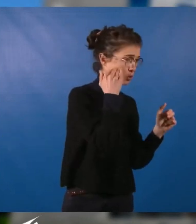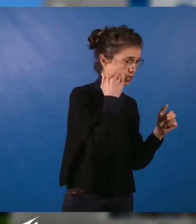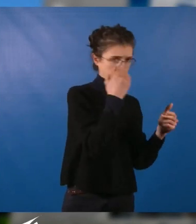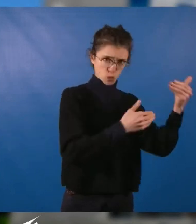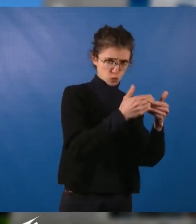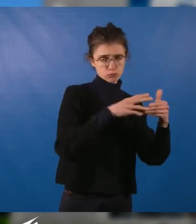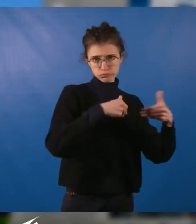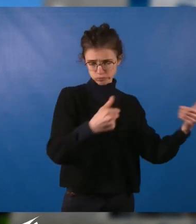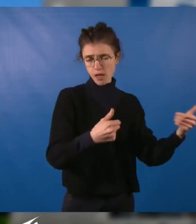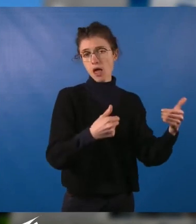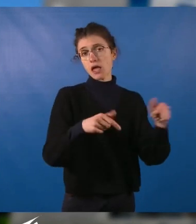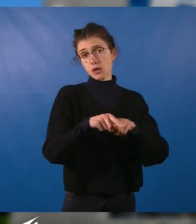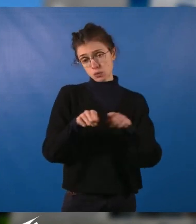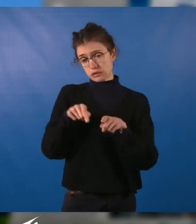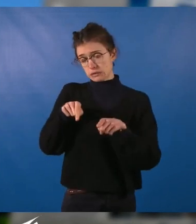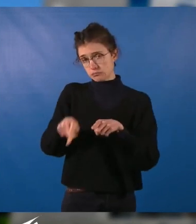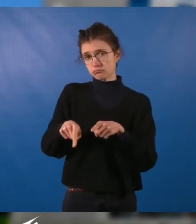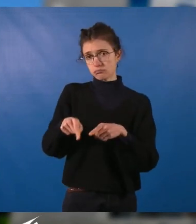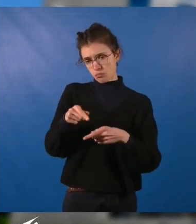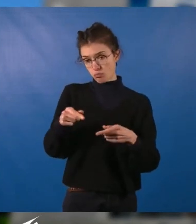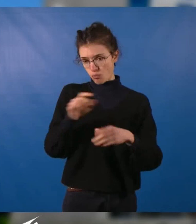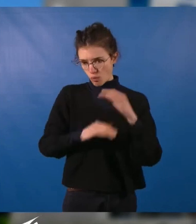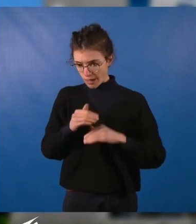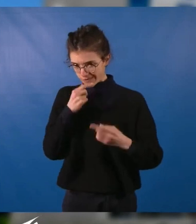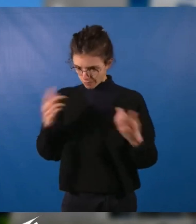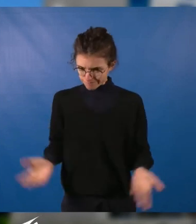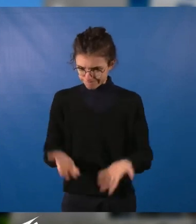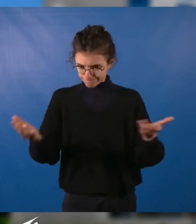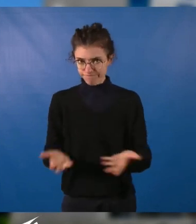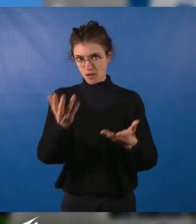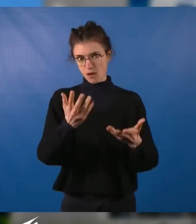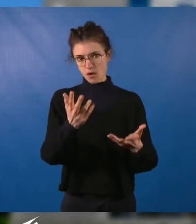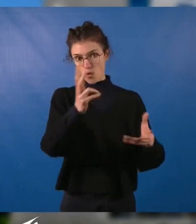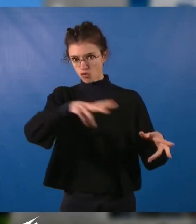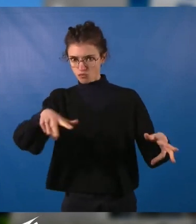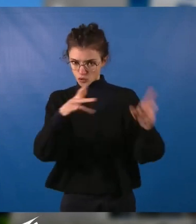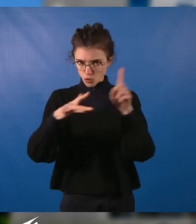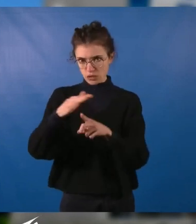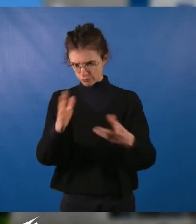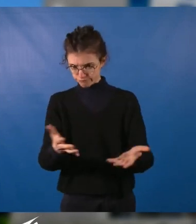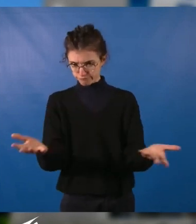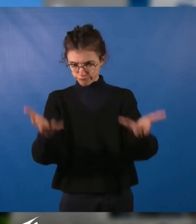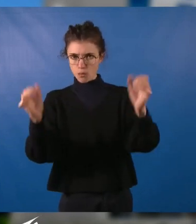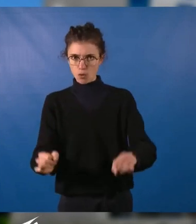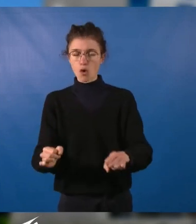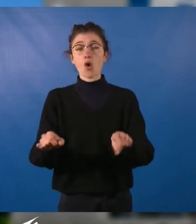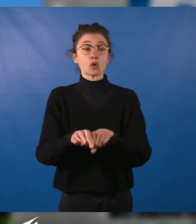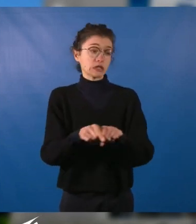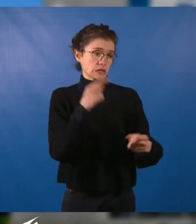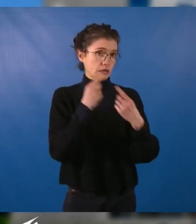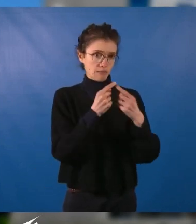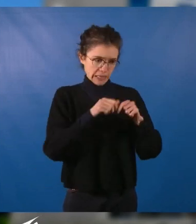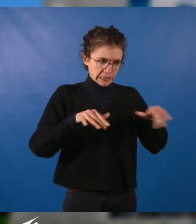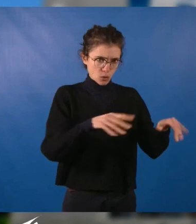pour le plan de relance du logement social. Nous allons continuer de moderniser et renouveler nos réseaux d'eau, d'assainissement et